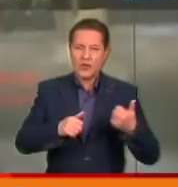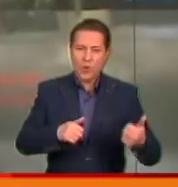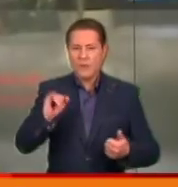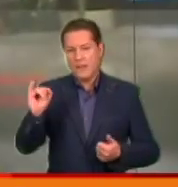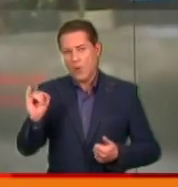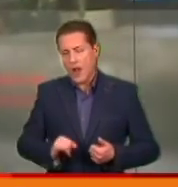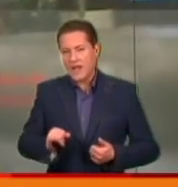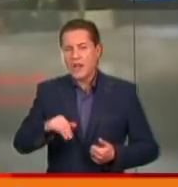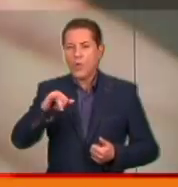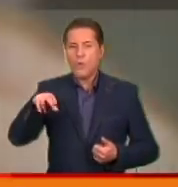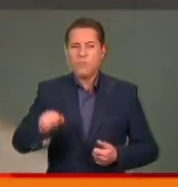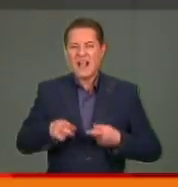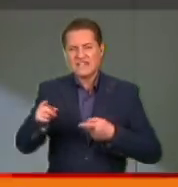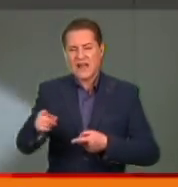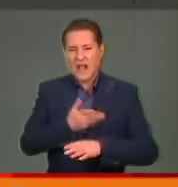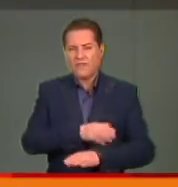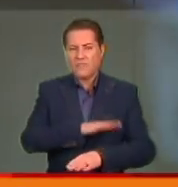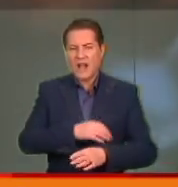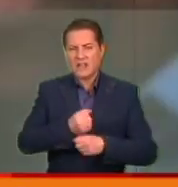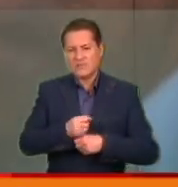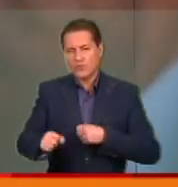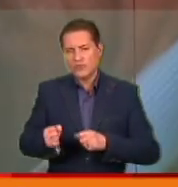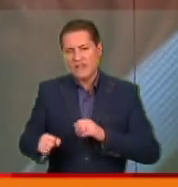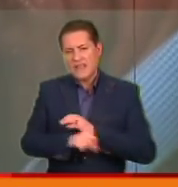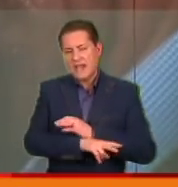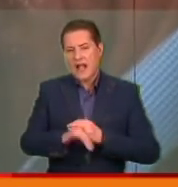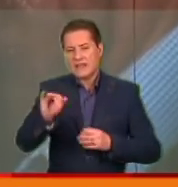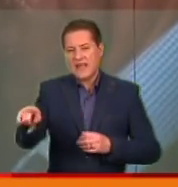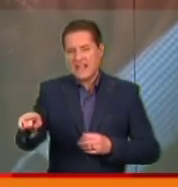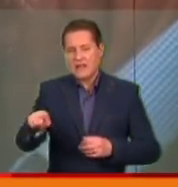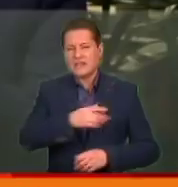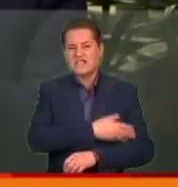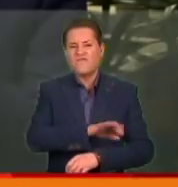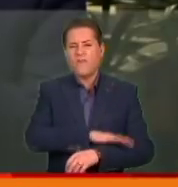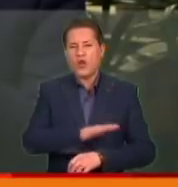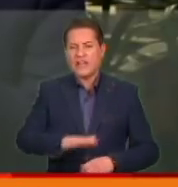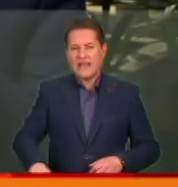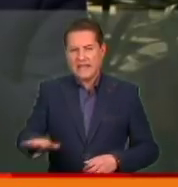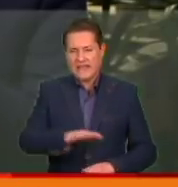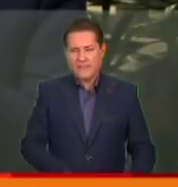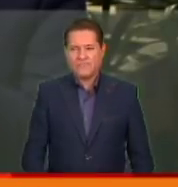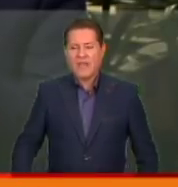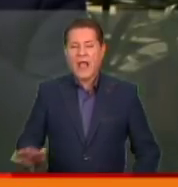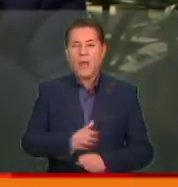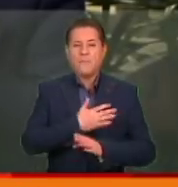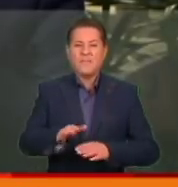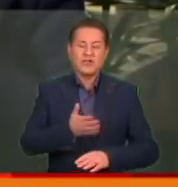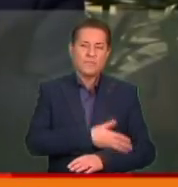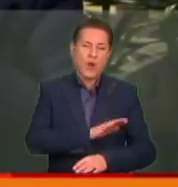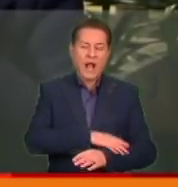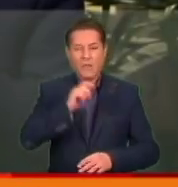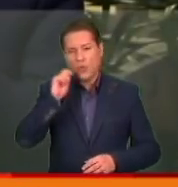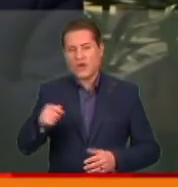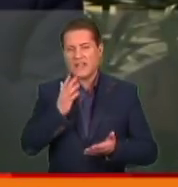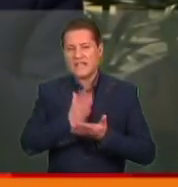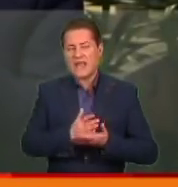УПА залякувало поляків і змушувало тікати їх з Волині. Погано. Між поляками і українцями є тільки